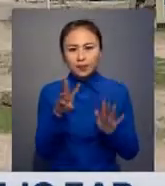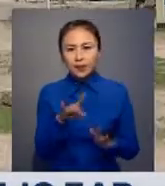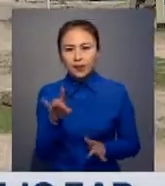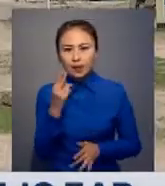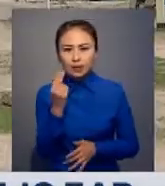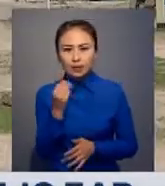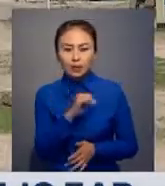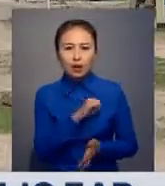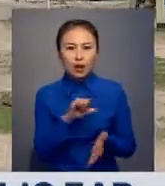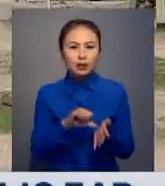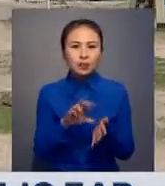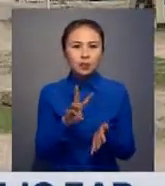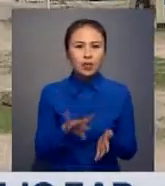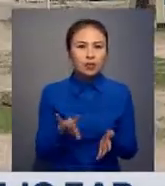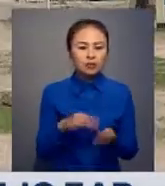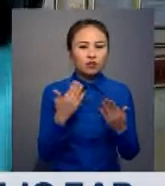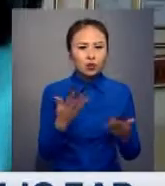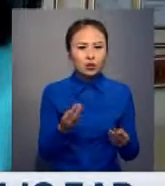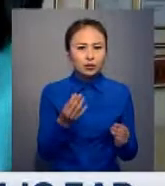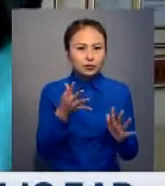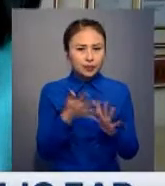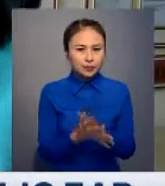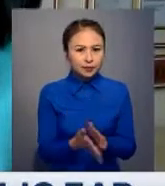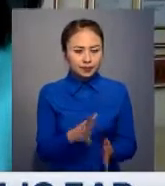теңгенің 6 миллиардқа жуығы игерілген.